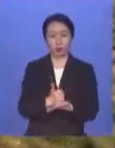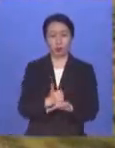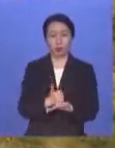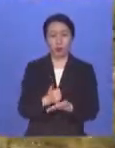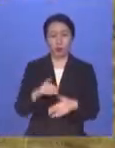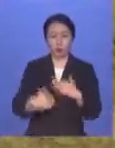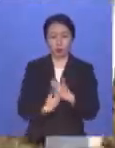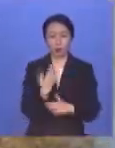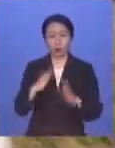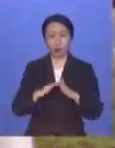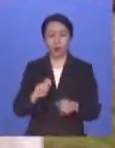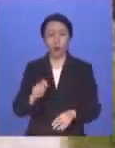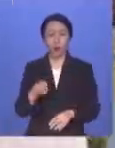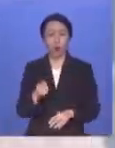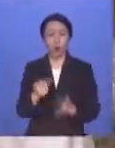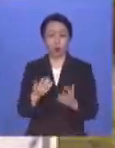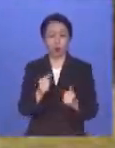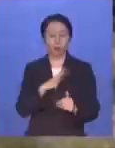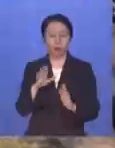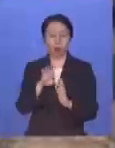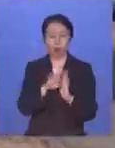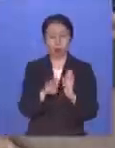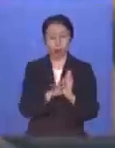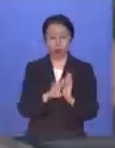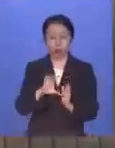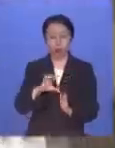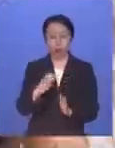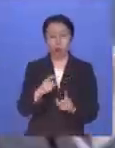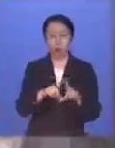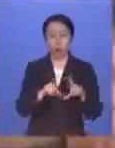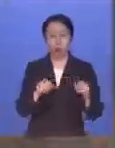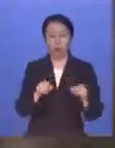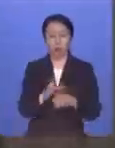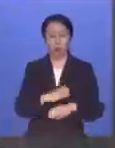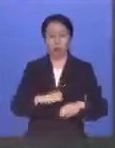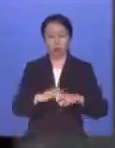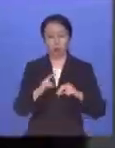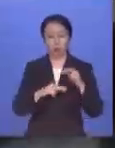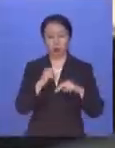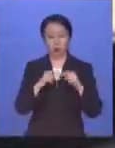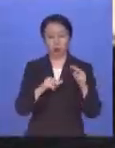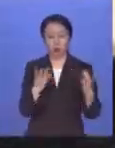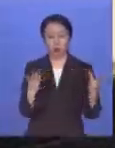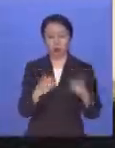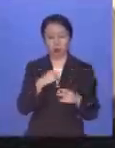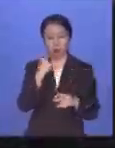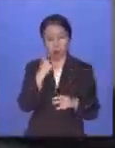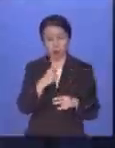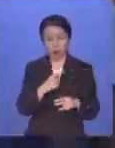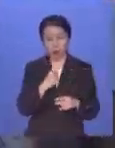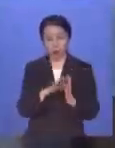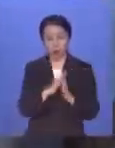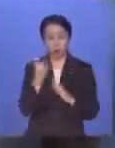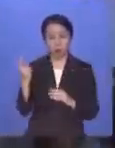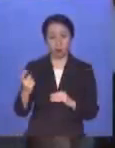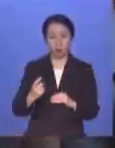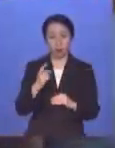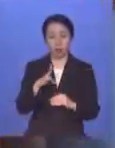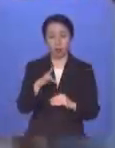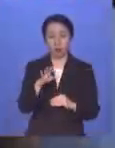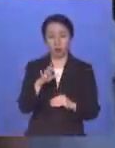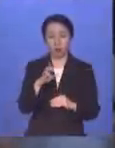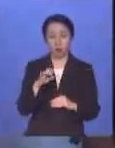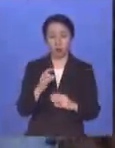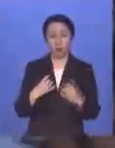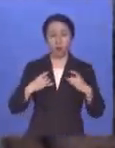жаңа үйлердің кілтін алды. Баспана халықтың әлеуметтік осал топтар үшін салынған. Айтулы оқиға мен ауыл тұрғындарын Ғойыз